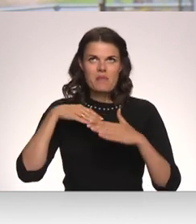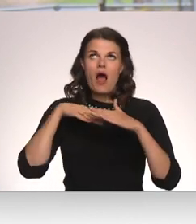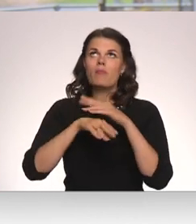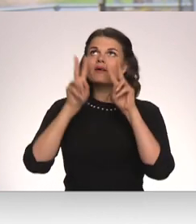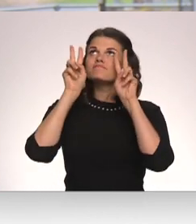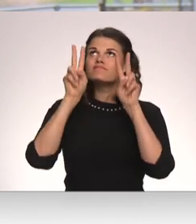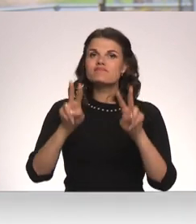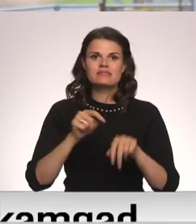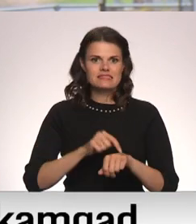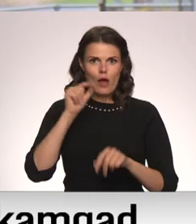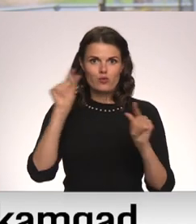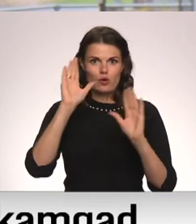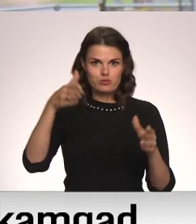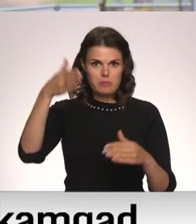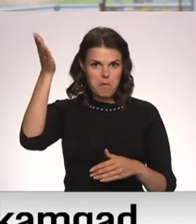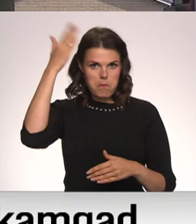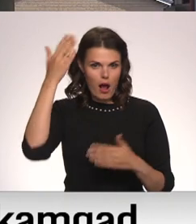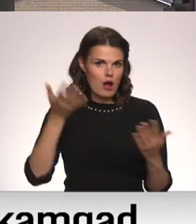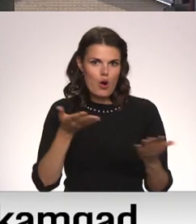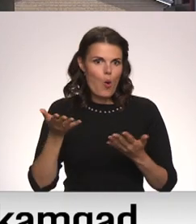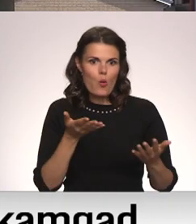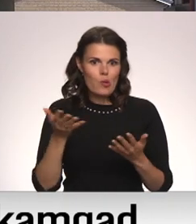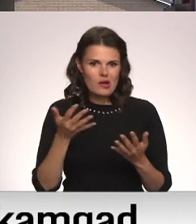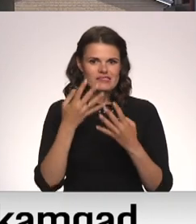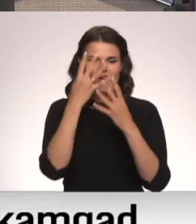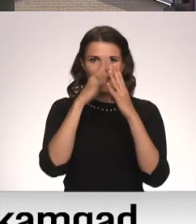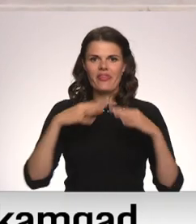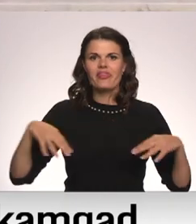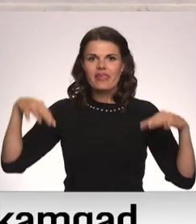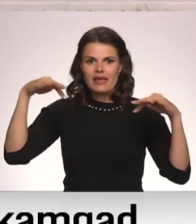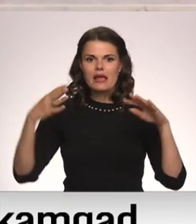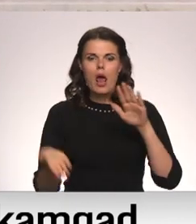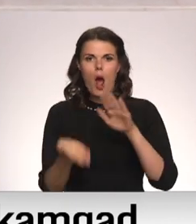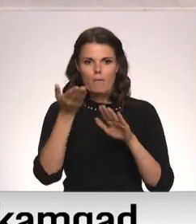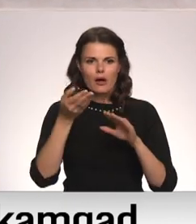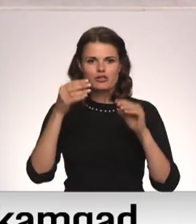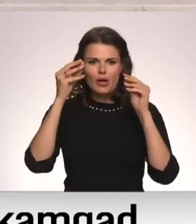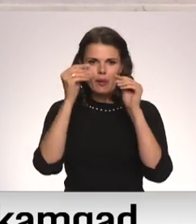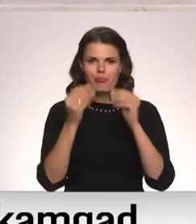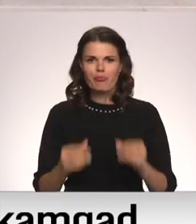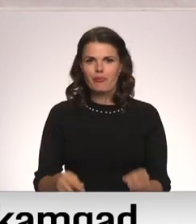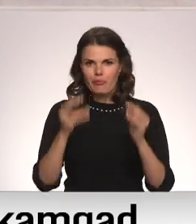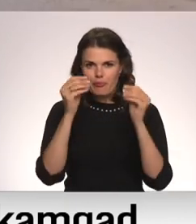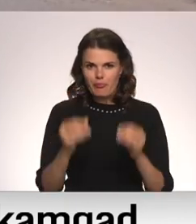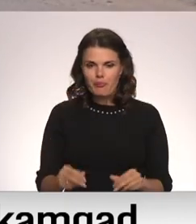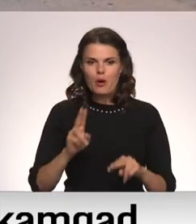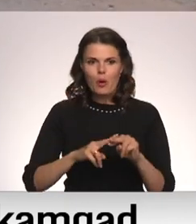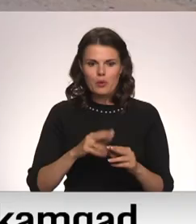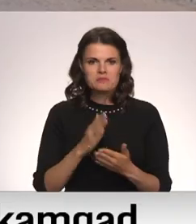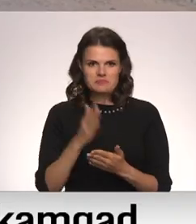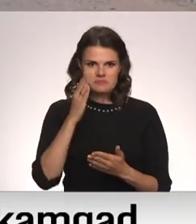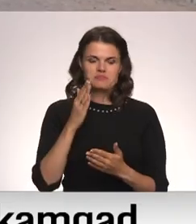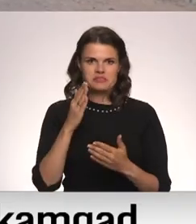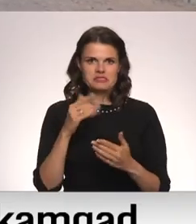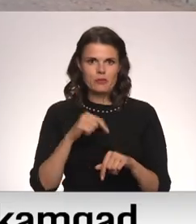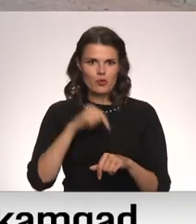visu laiku ir sajūta, ka kaut kas tūjot uzkritīs uz galvas. Tīkli viadukta apakšā, birstoši šķietvju segums un draudi veselībai pārvietojoties